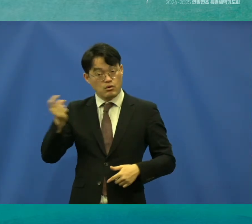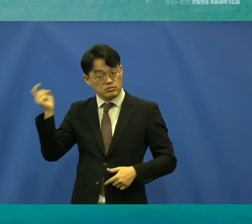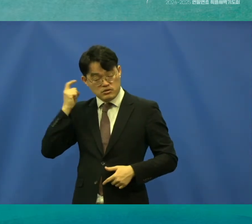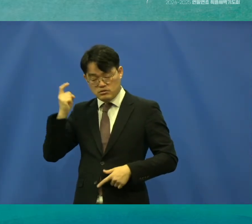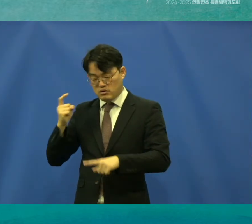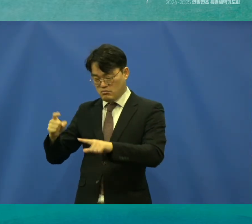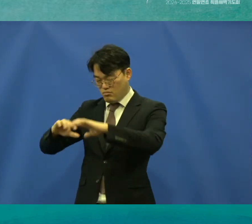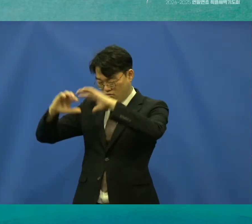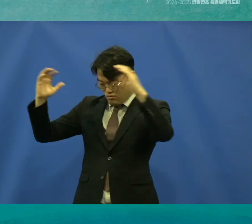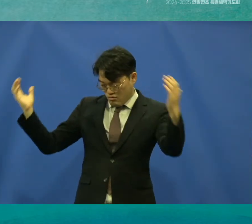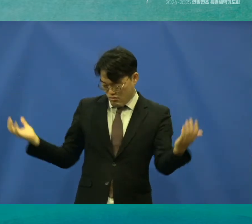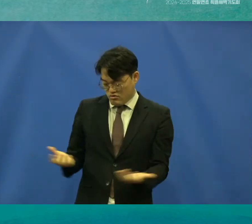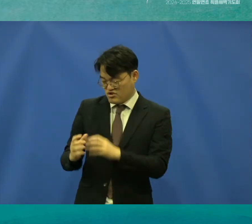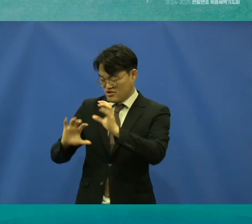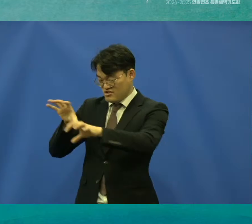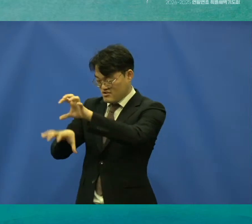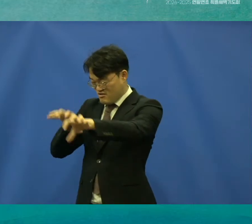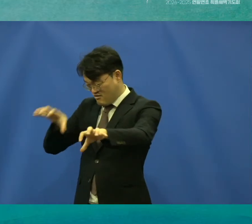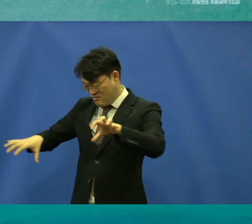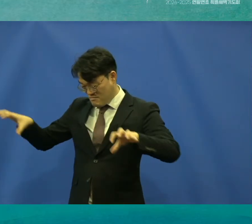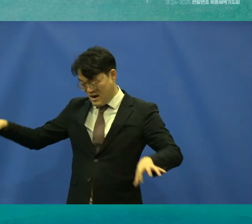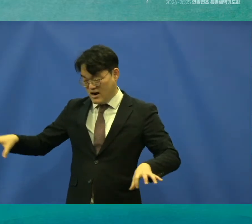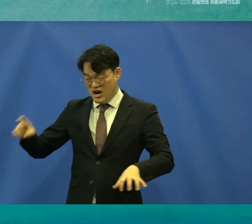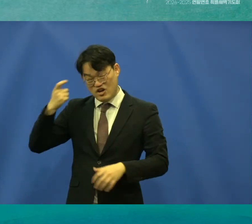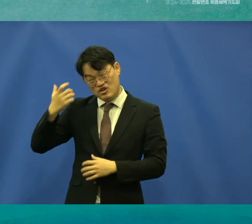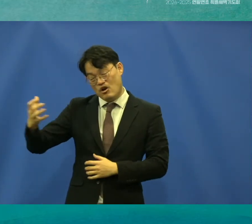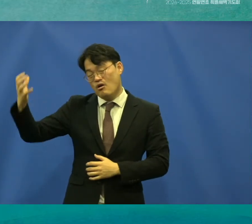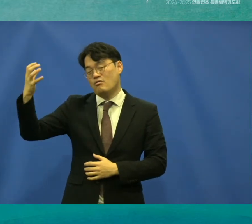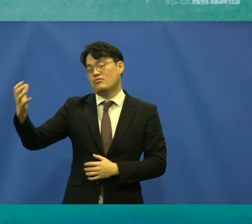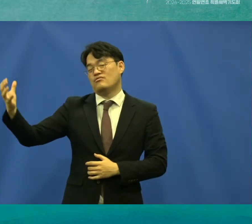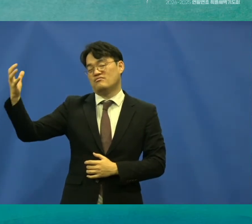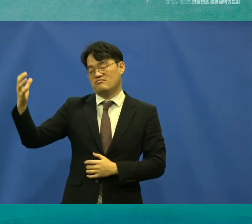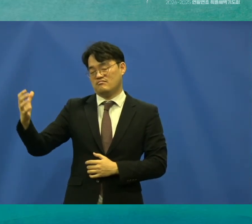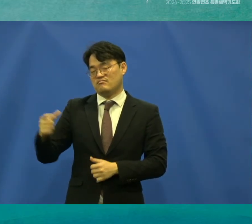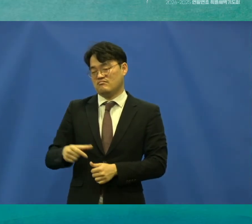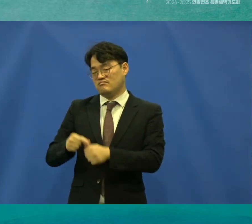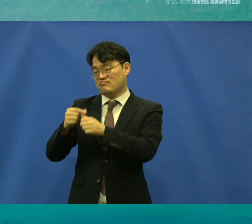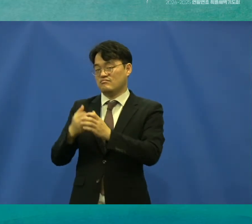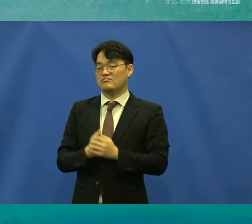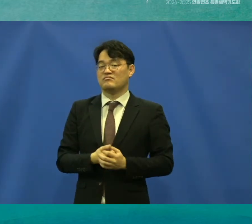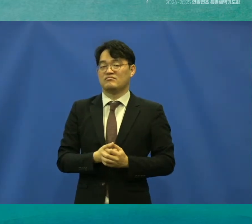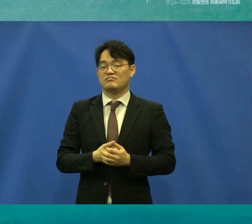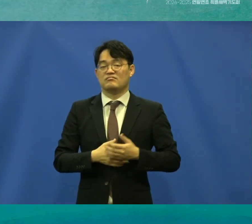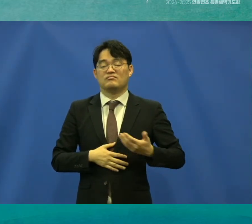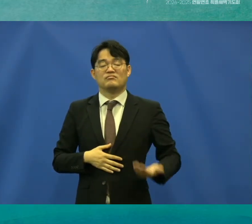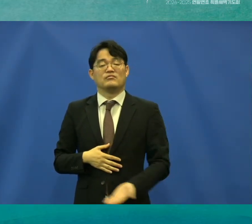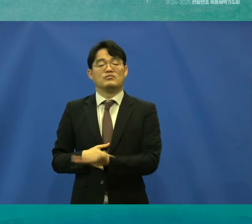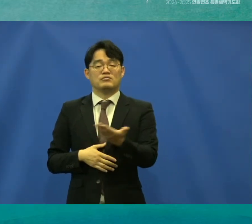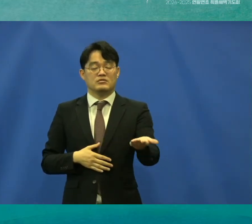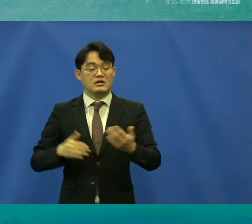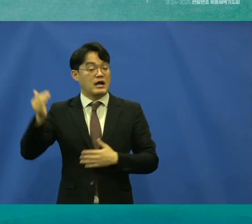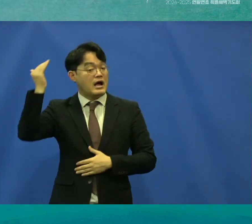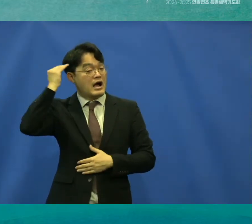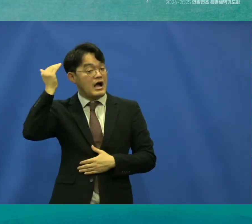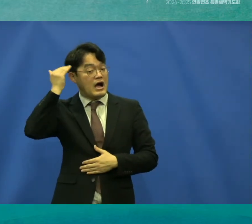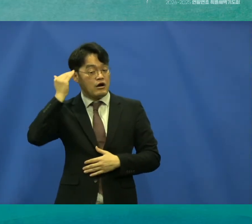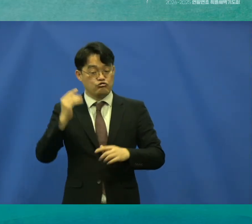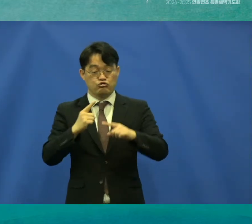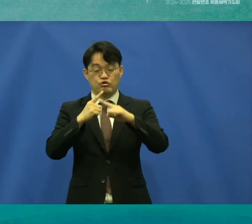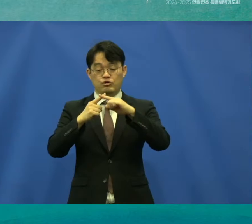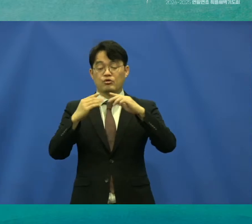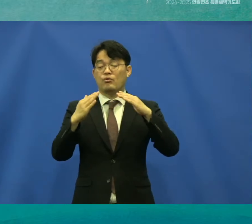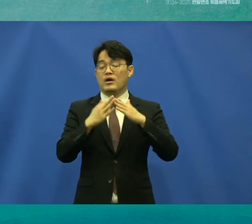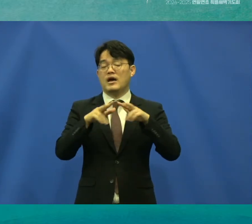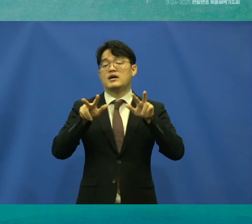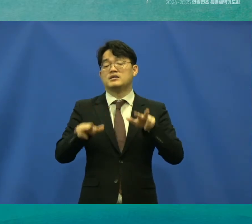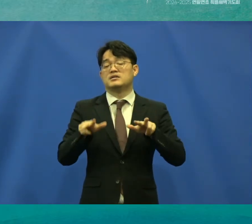저는 한국교회가 복음이 약해지니까 이념이 교회 안에 더 강하게 일어나요. 교회 안에 예수 믿는데도 복음이 더 위에 있어요. 이념은